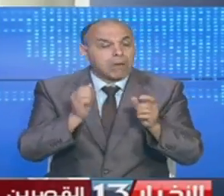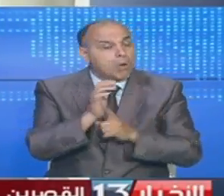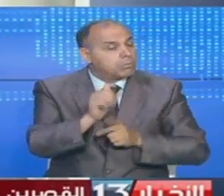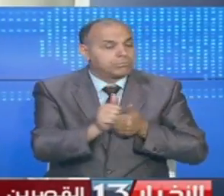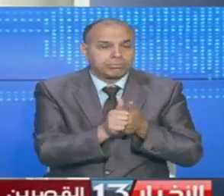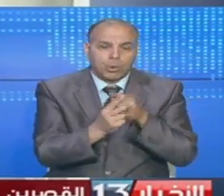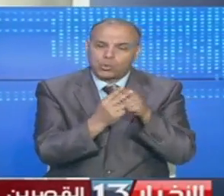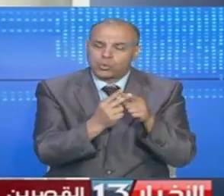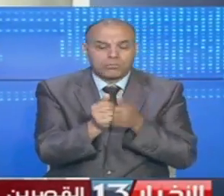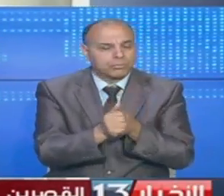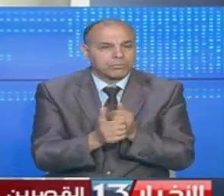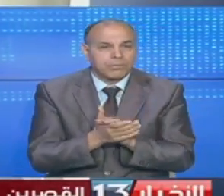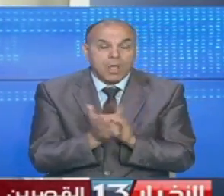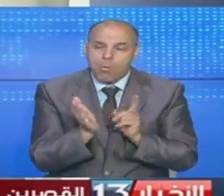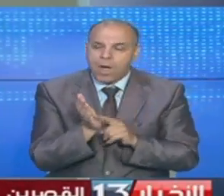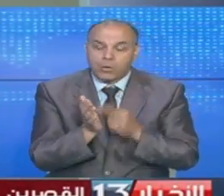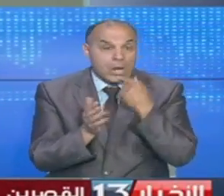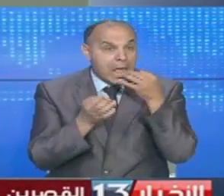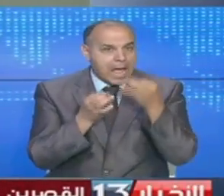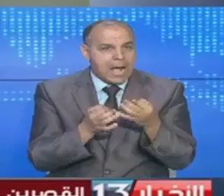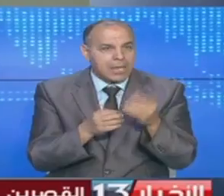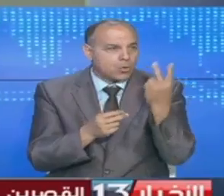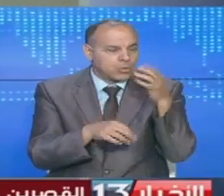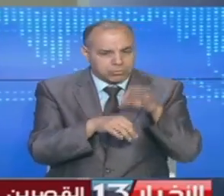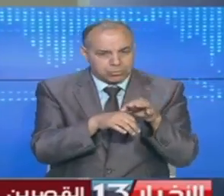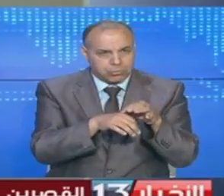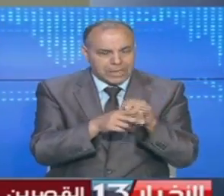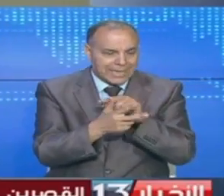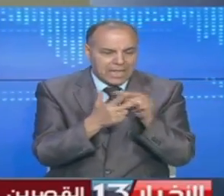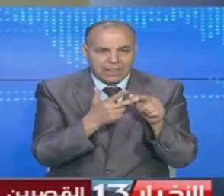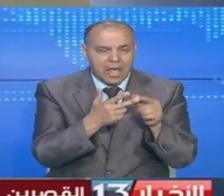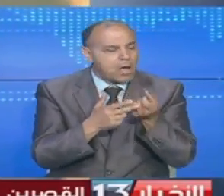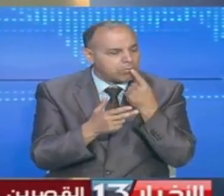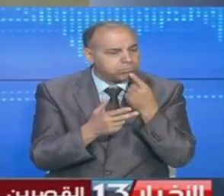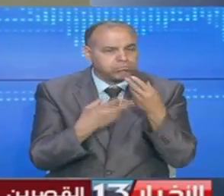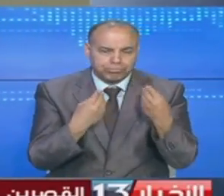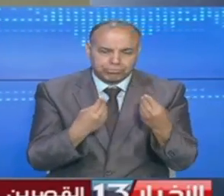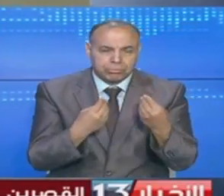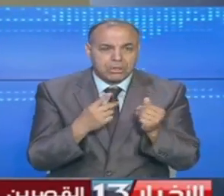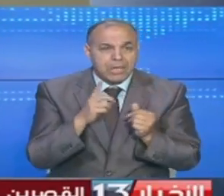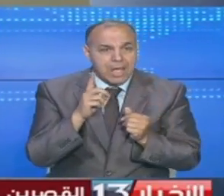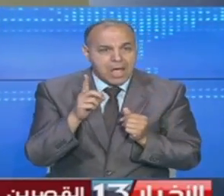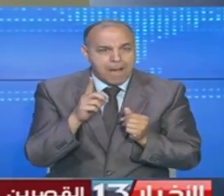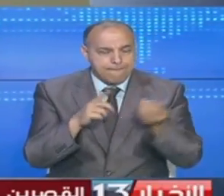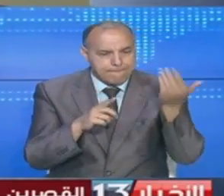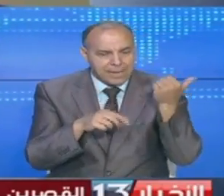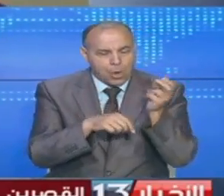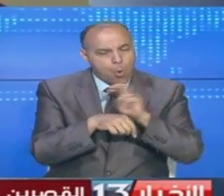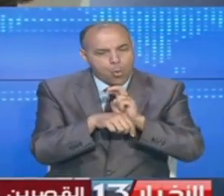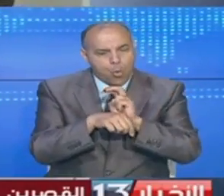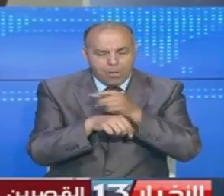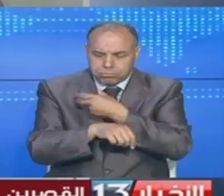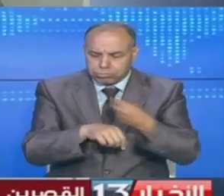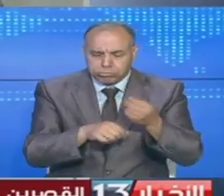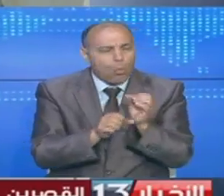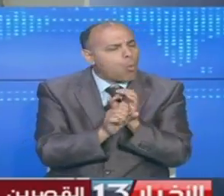القانونية في شأنهم، مؤكدا أن المصابين الثلاثة تلقوا العلاج اللازم وأجريت لهم جميع